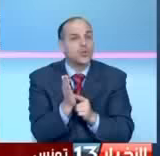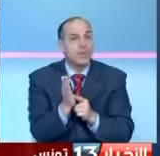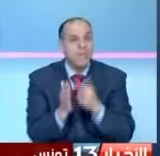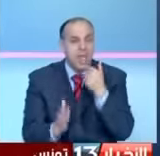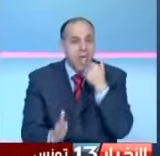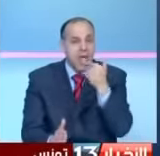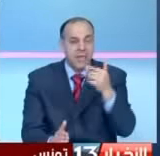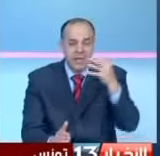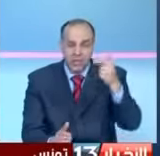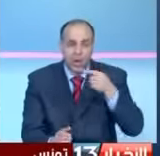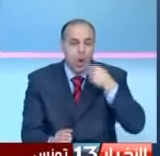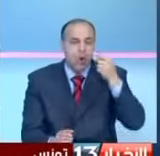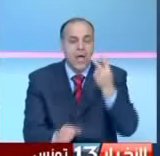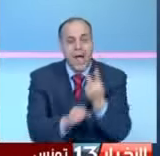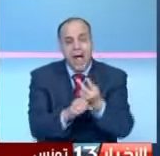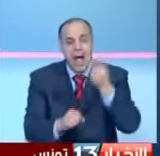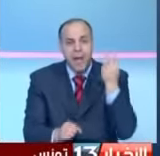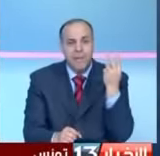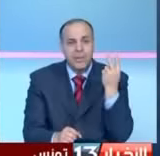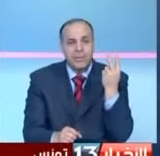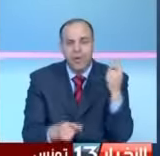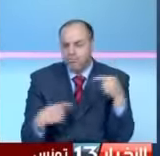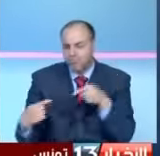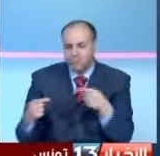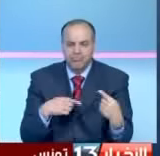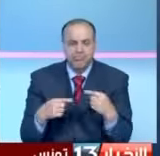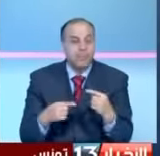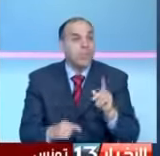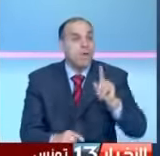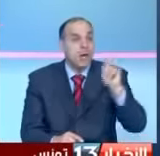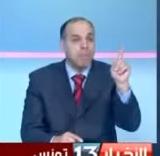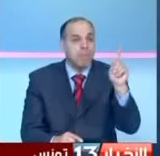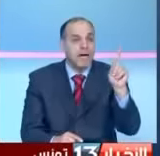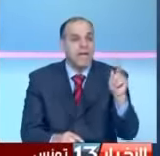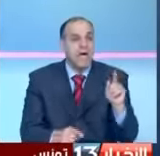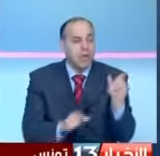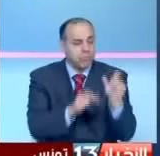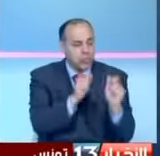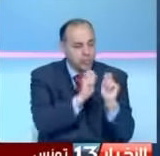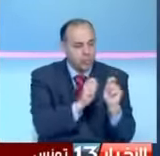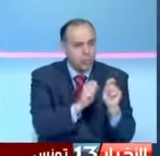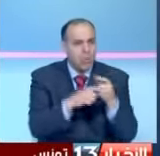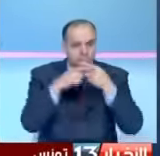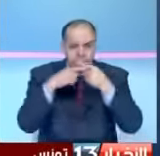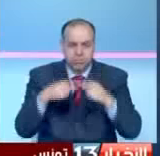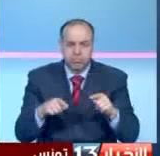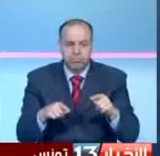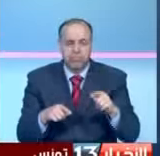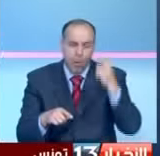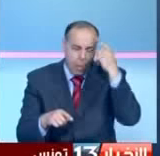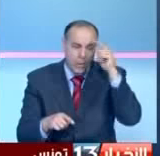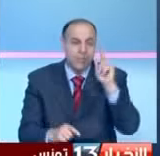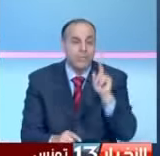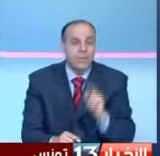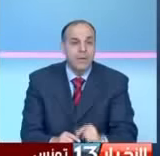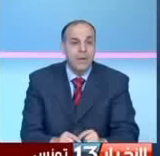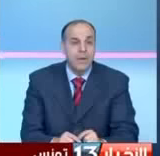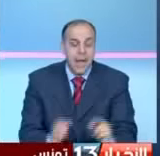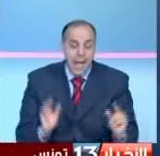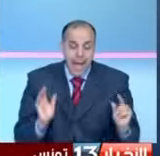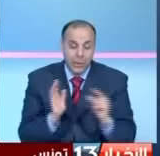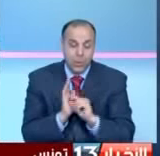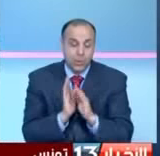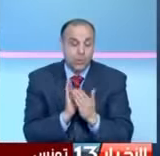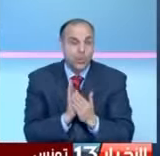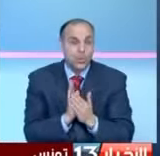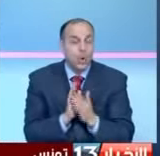كان نتاج أكثر من سنتين من الشد والجذب بين طبقة سياسية بمختلف مشاربها. الدستور